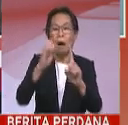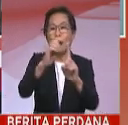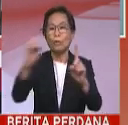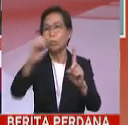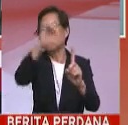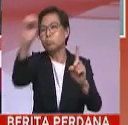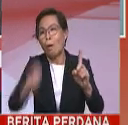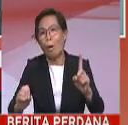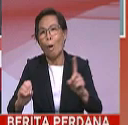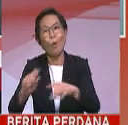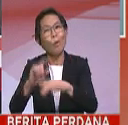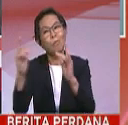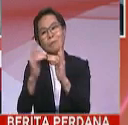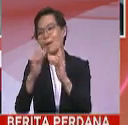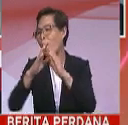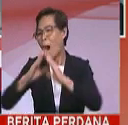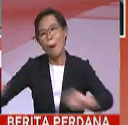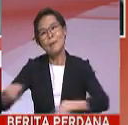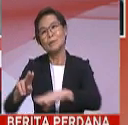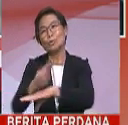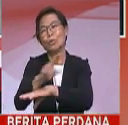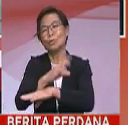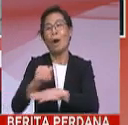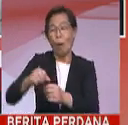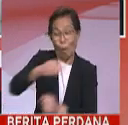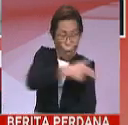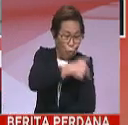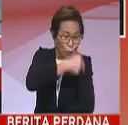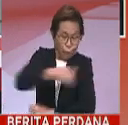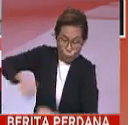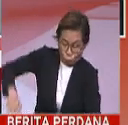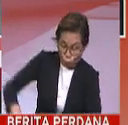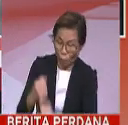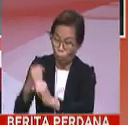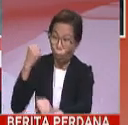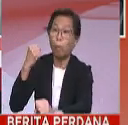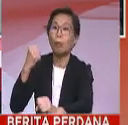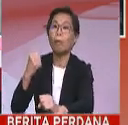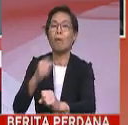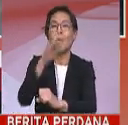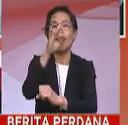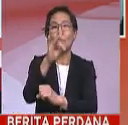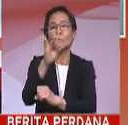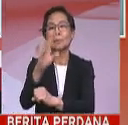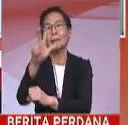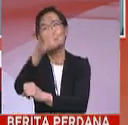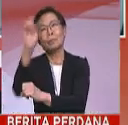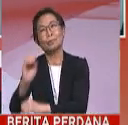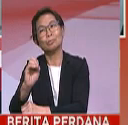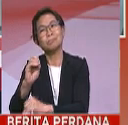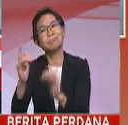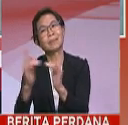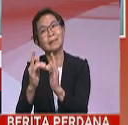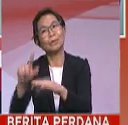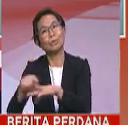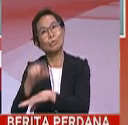100%. Manakala di Hospital Sungai Buloh pula telah mencapai 83%.